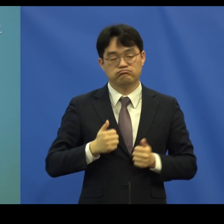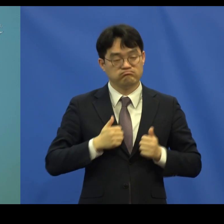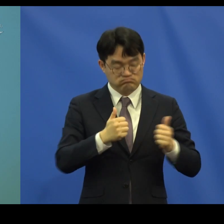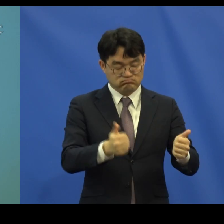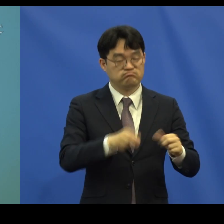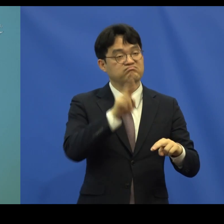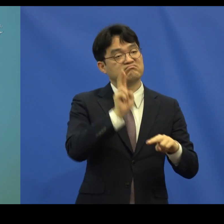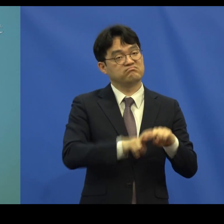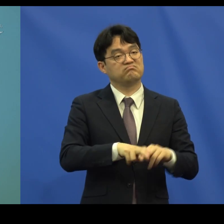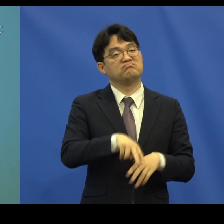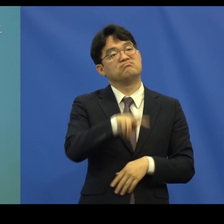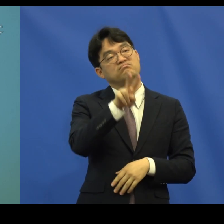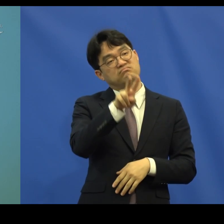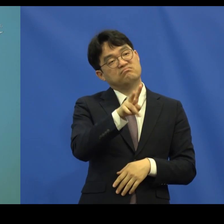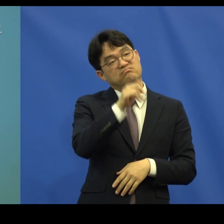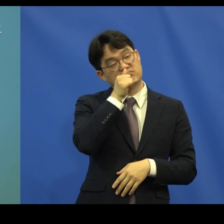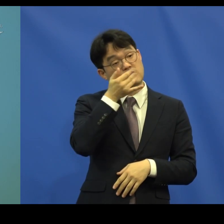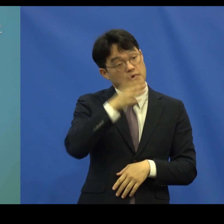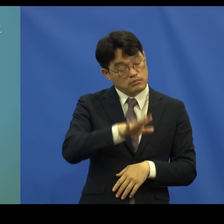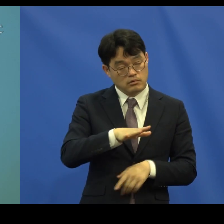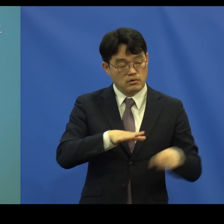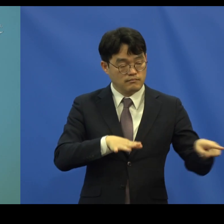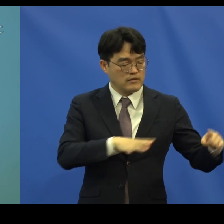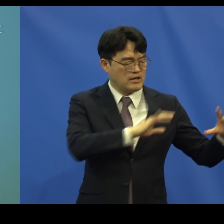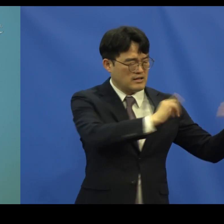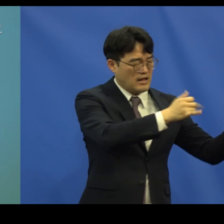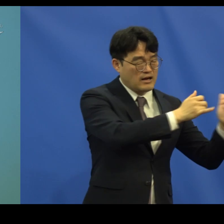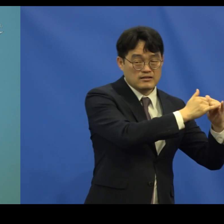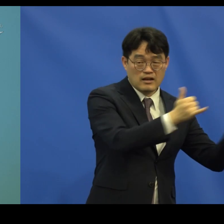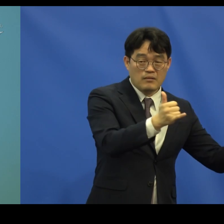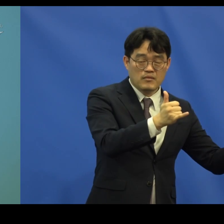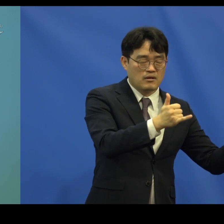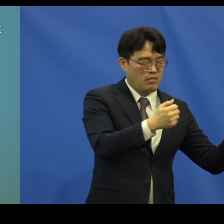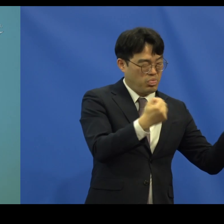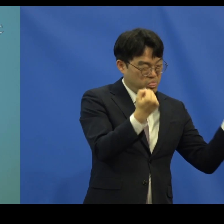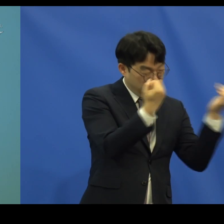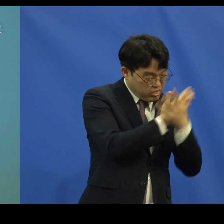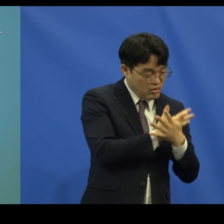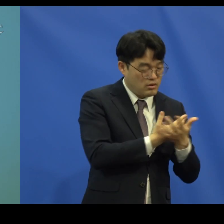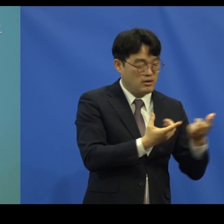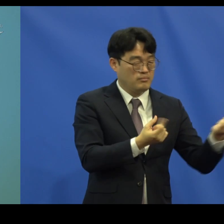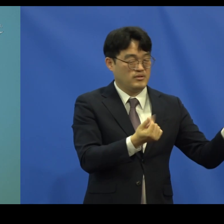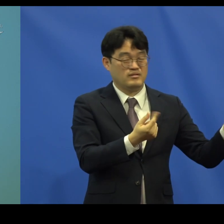그런 상태. 그러니까 어떤 면에서 본 어게인 크리스찬이 아닌,